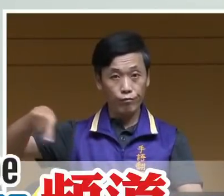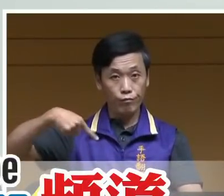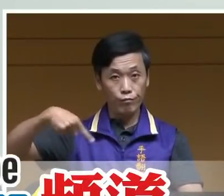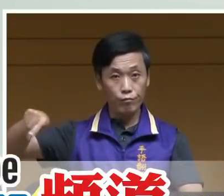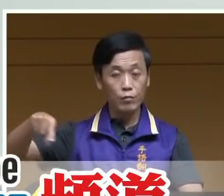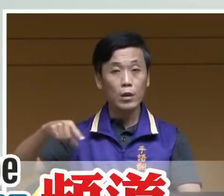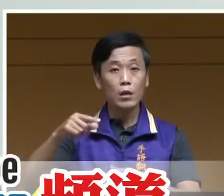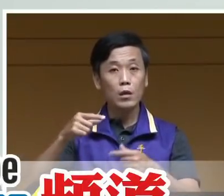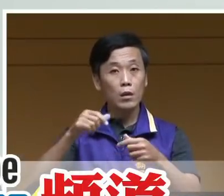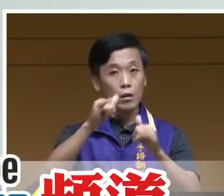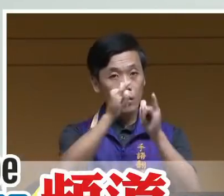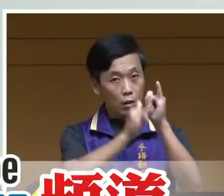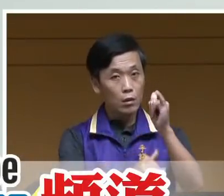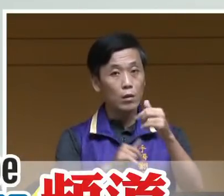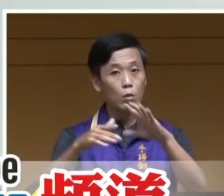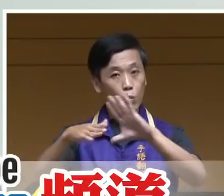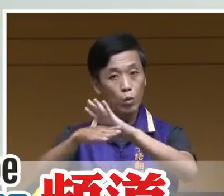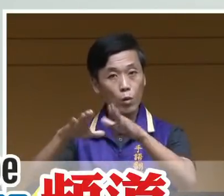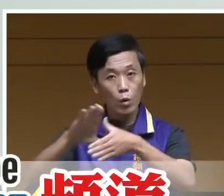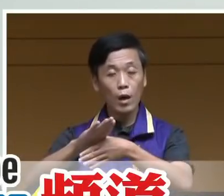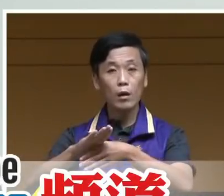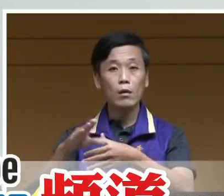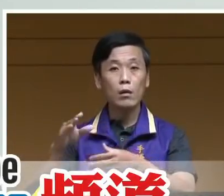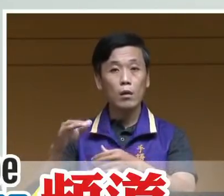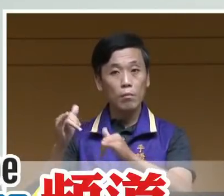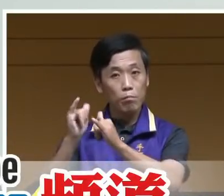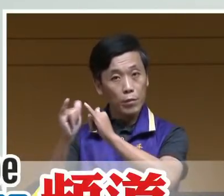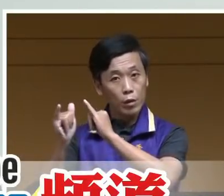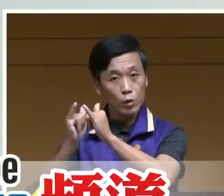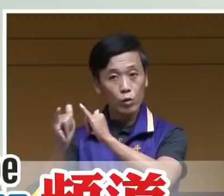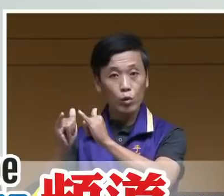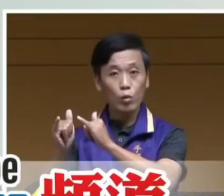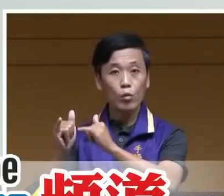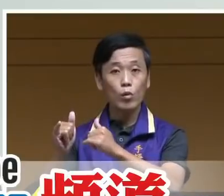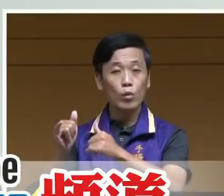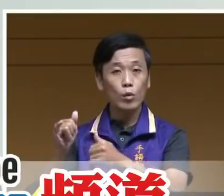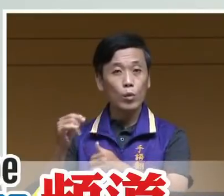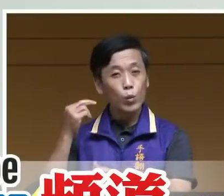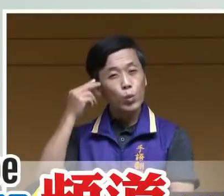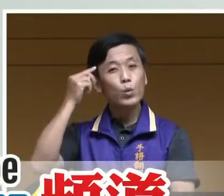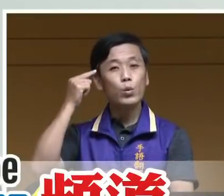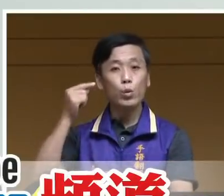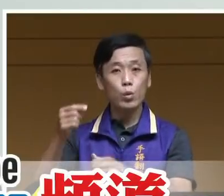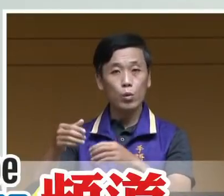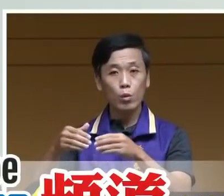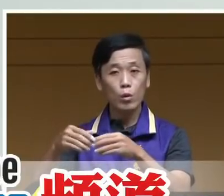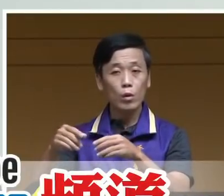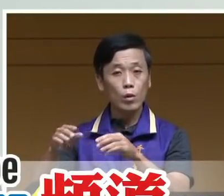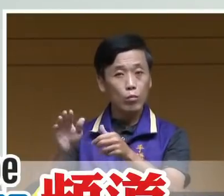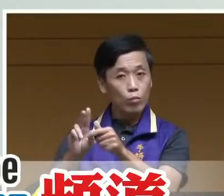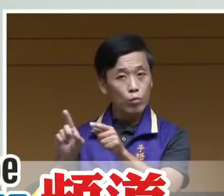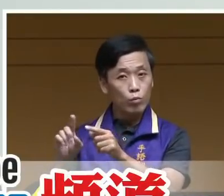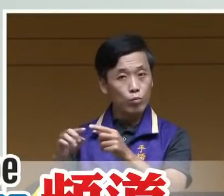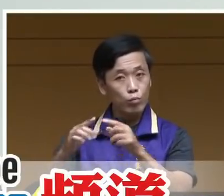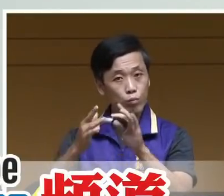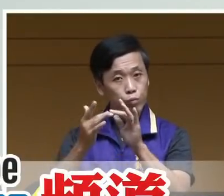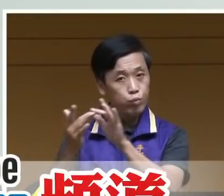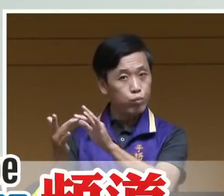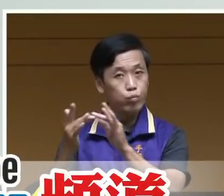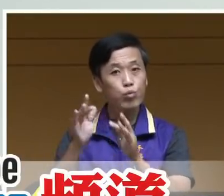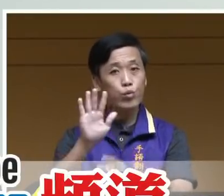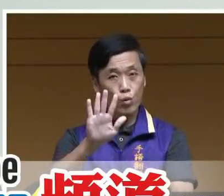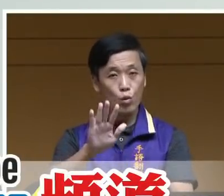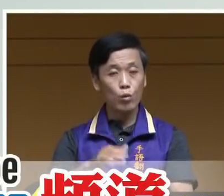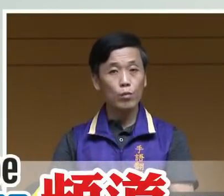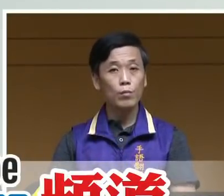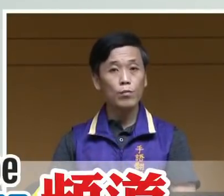化跟过去的人民之间感情的牵绊，那我相信这些都是